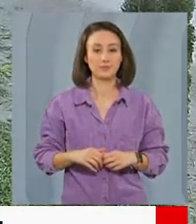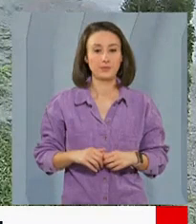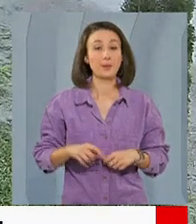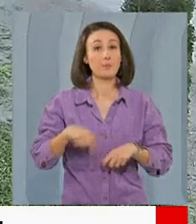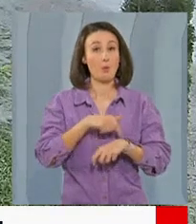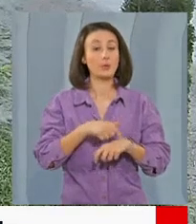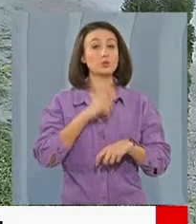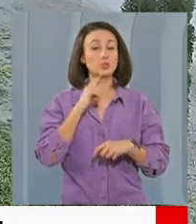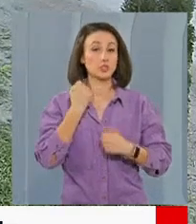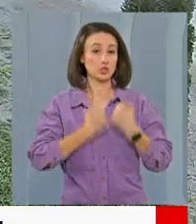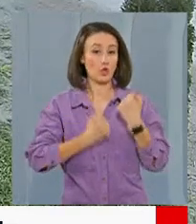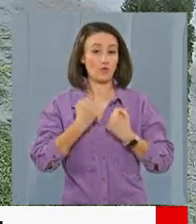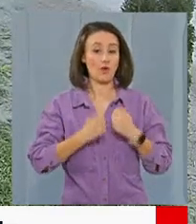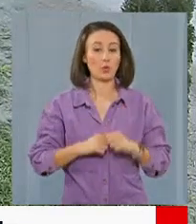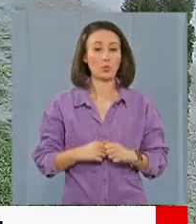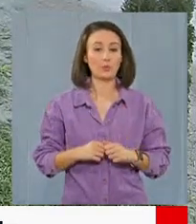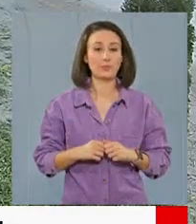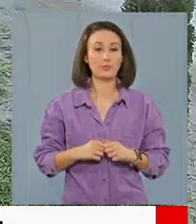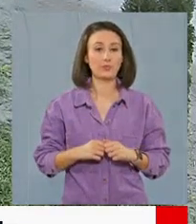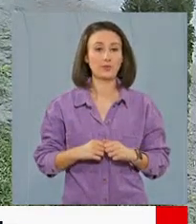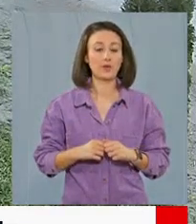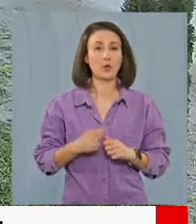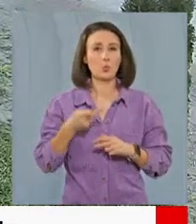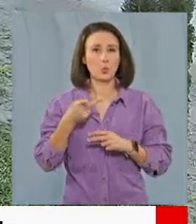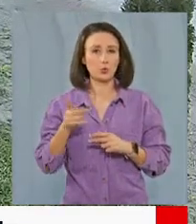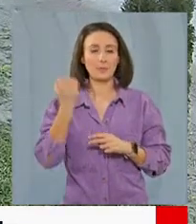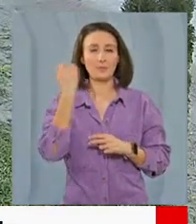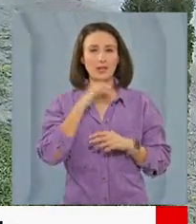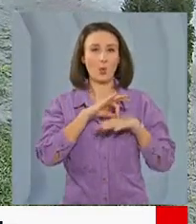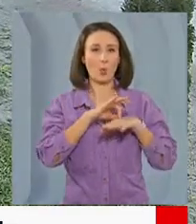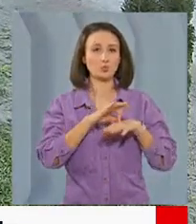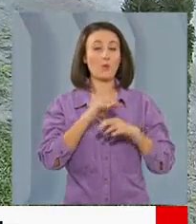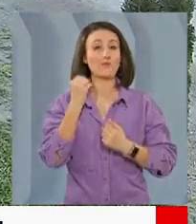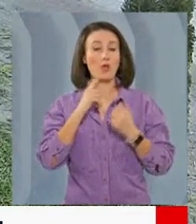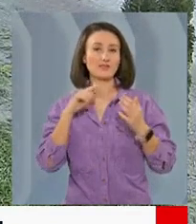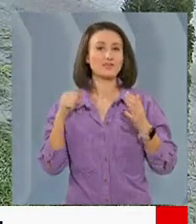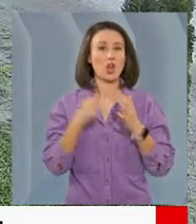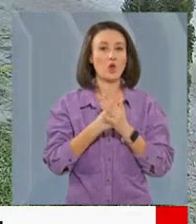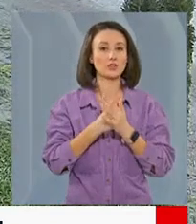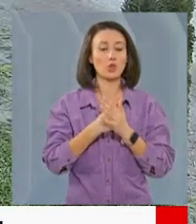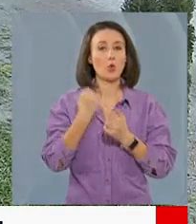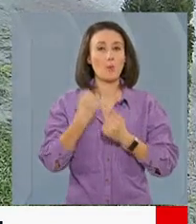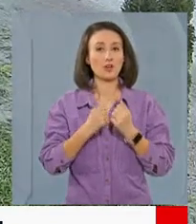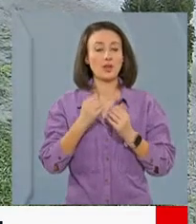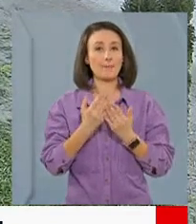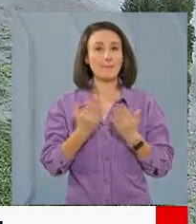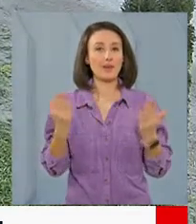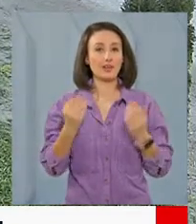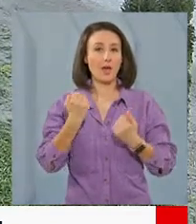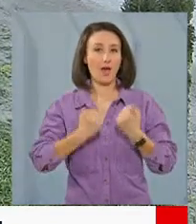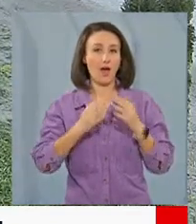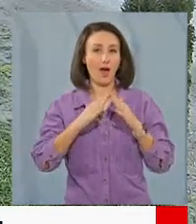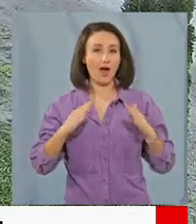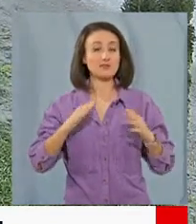în momentul în care șoferul autoutilitarei încărcată cu butelii pierde controlul volanului și se izbește cu mașina de peretele unei case